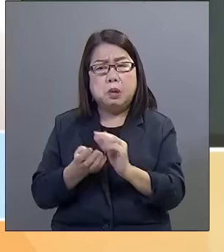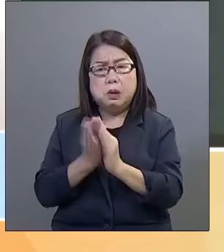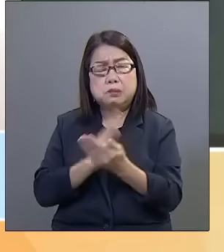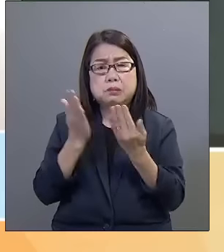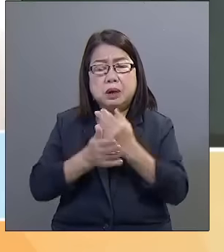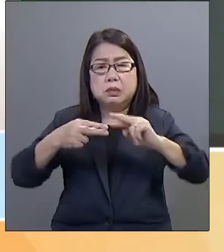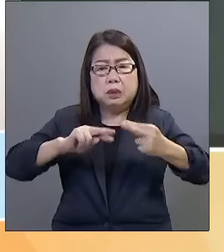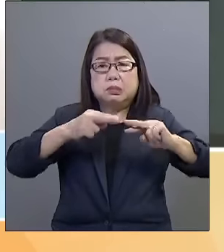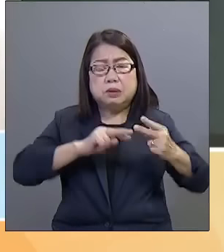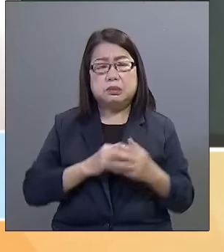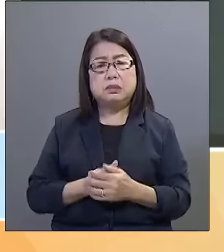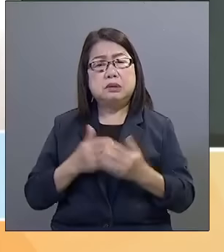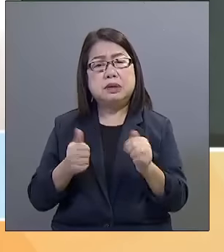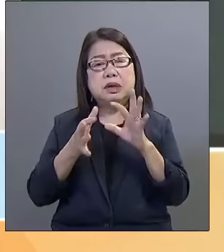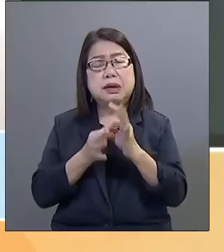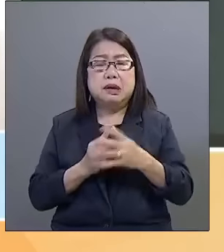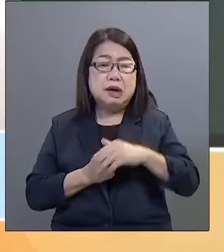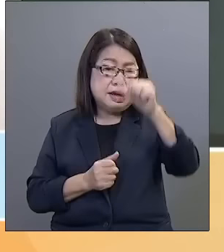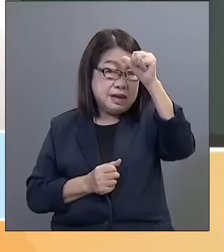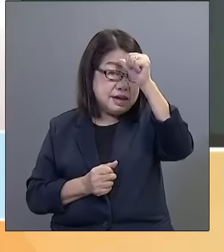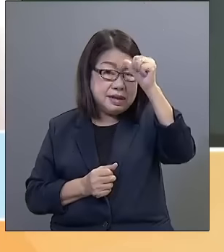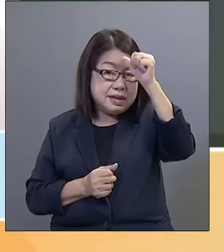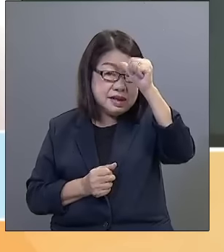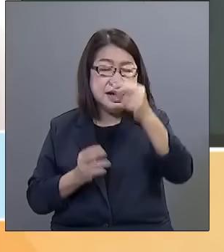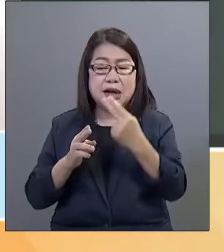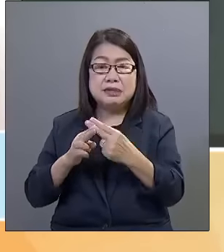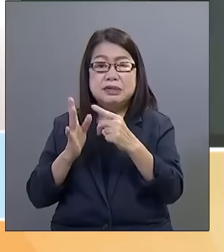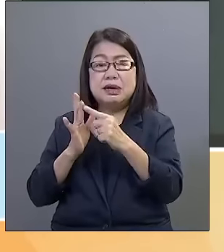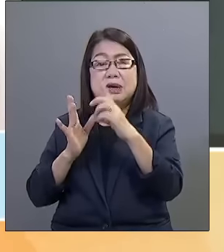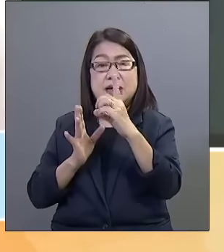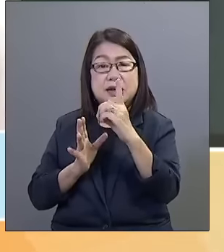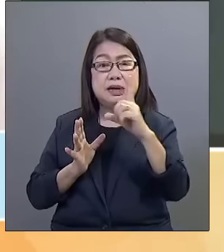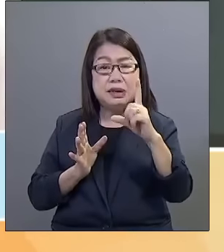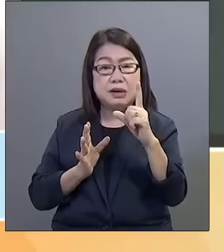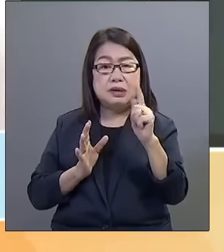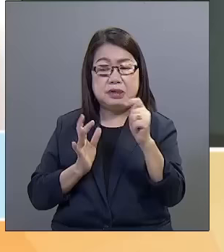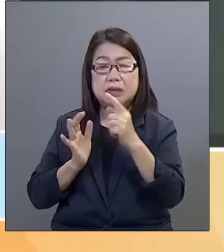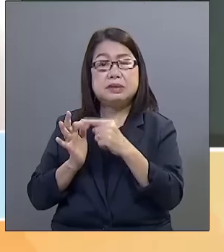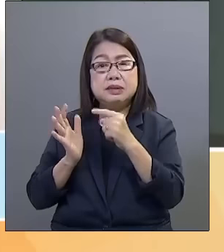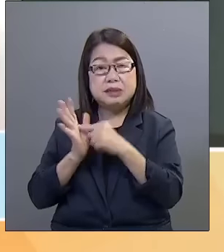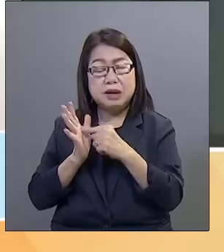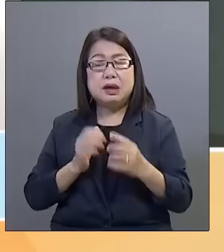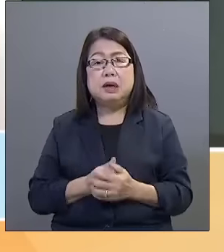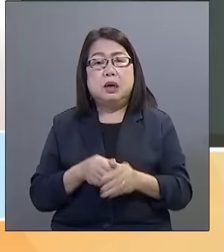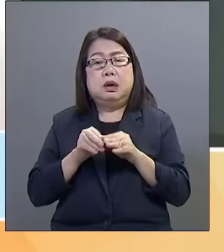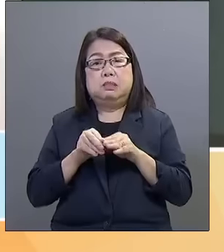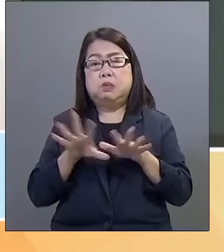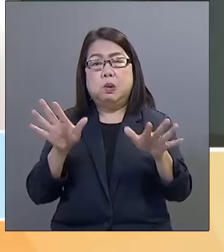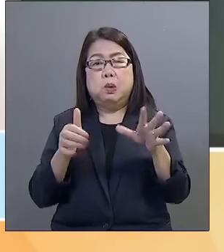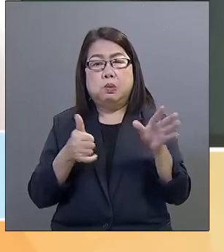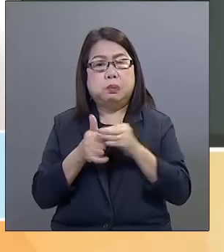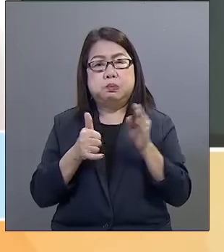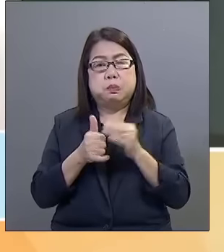ถูกส่งต่อกันเรื่องของเดลต้าครอนนะคะเพราะว่าอย่างตัวเดลต้าเนี่ยเป็นสายพันธุ์ที่เขาเรียกว่ามันทำให้เผยแพร่กระจายได้